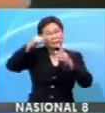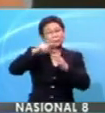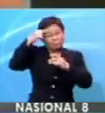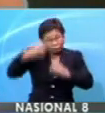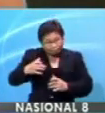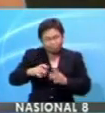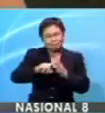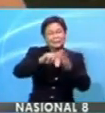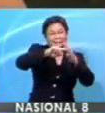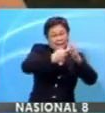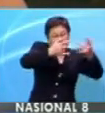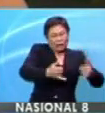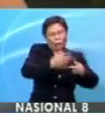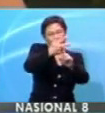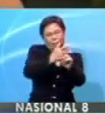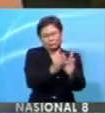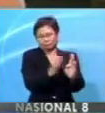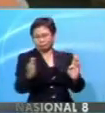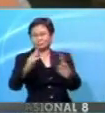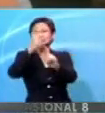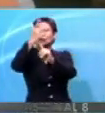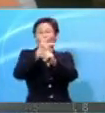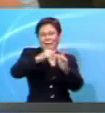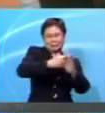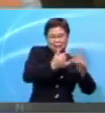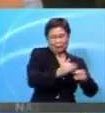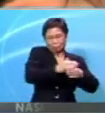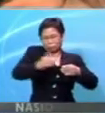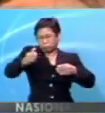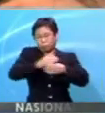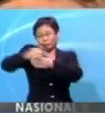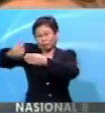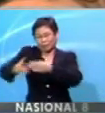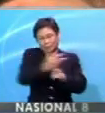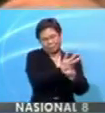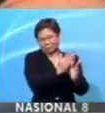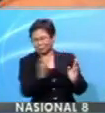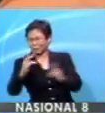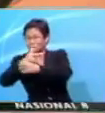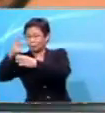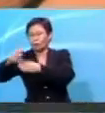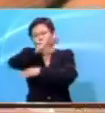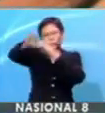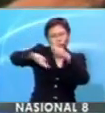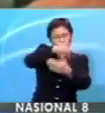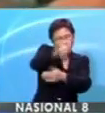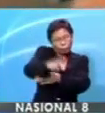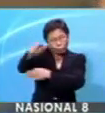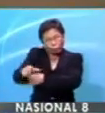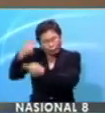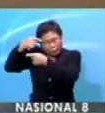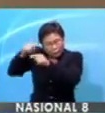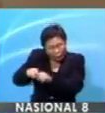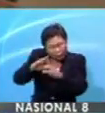dicapai bulan bermula hari ini dan selepas tamat tempoh berkenaan semua pihak yang terlibat akan mencari satu Jalan Penyelesaian